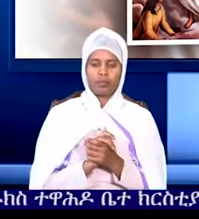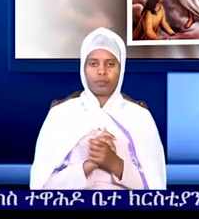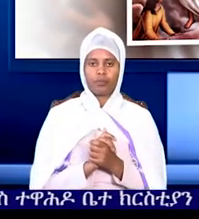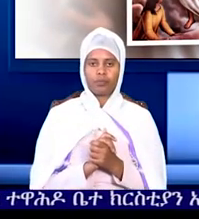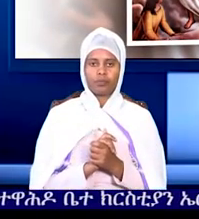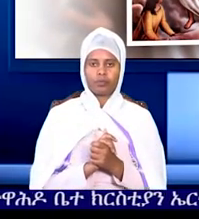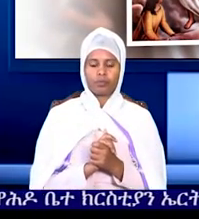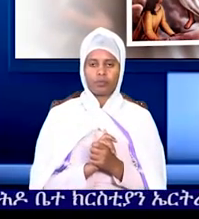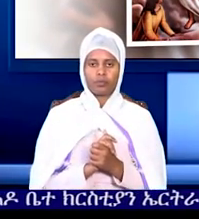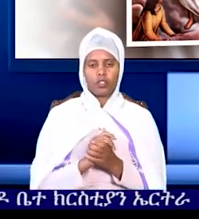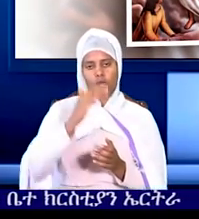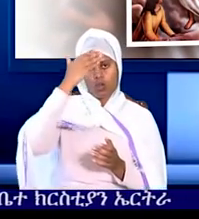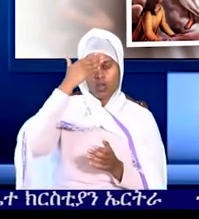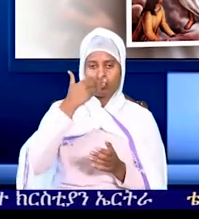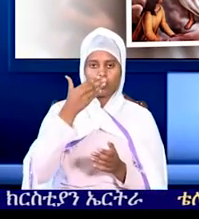ህዝበ እግዚኣብሔር